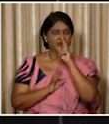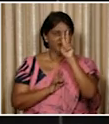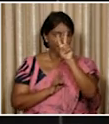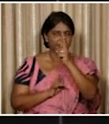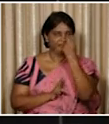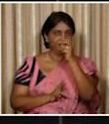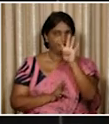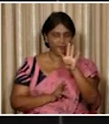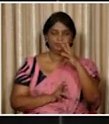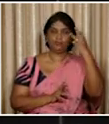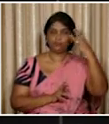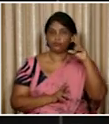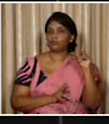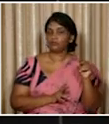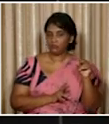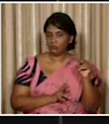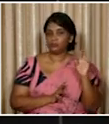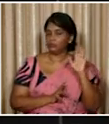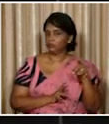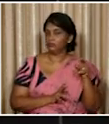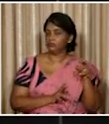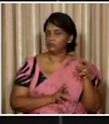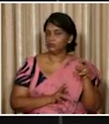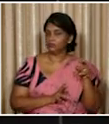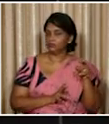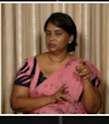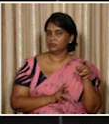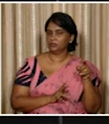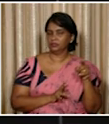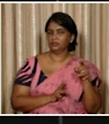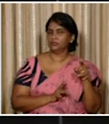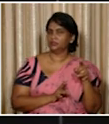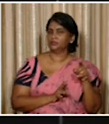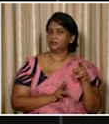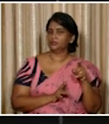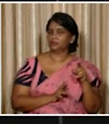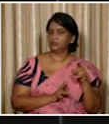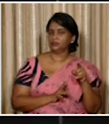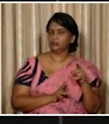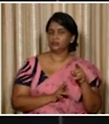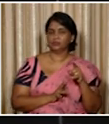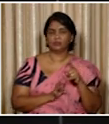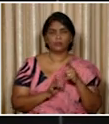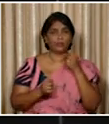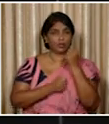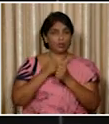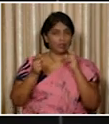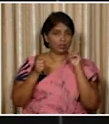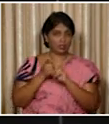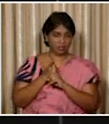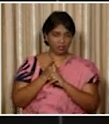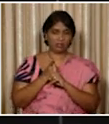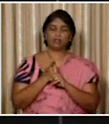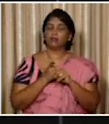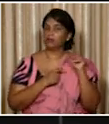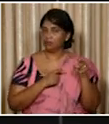2023 3/11 காலை நடைபெற்ற பாடசாலை மரதனோட்ட போட்டியில் பங்கேற்ற போது திடீரென மயக்கமுற்றதால் திருக்கோயில் ஆதார வைத்தியசாலையில்